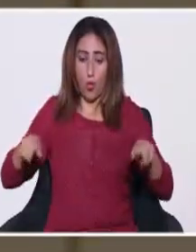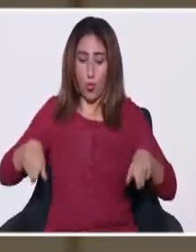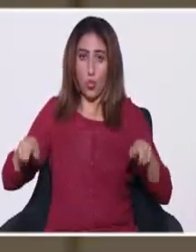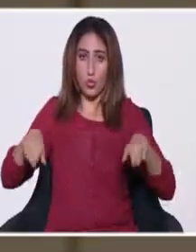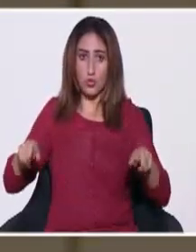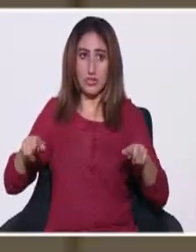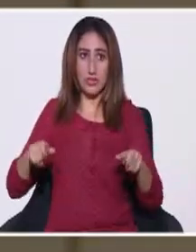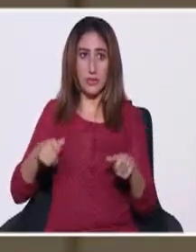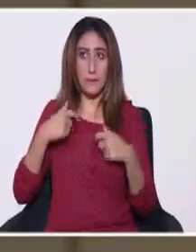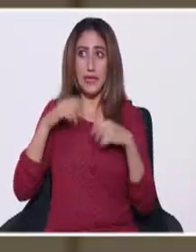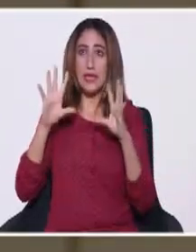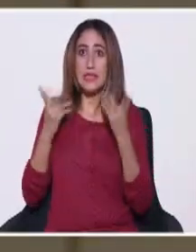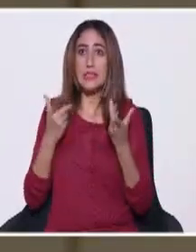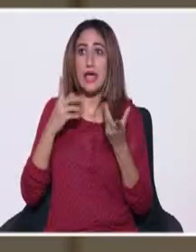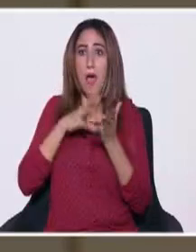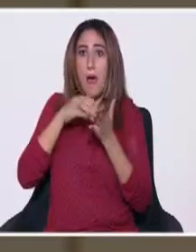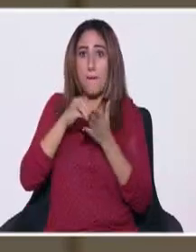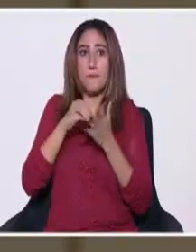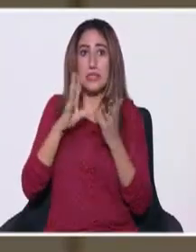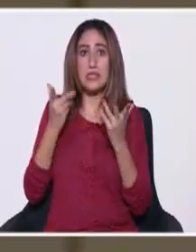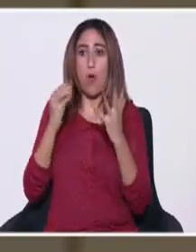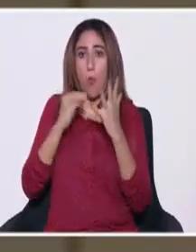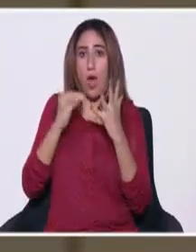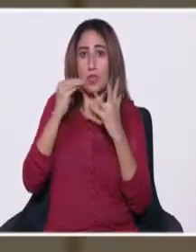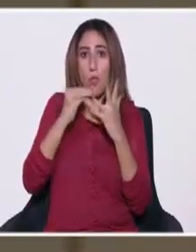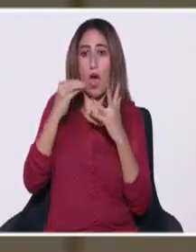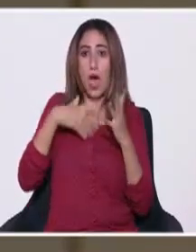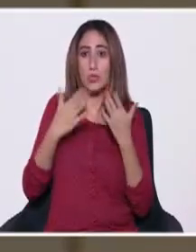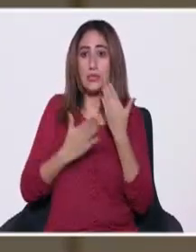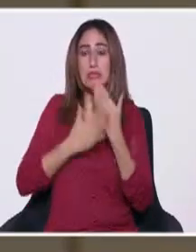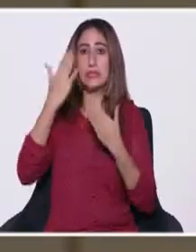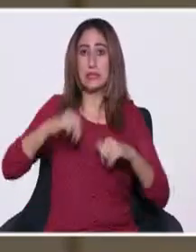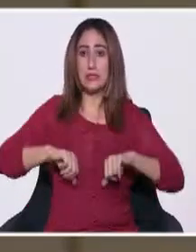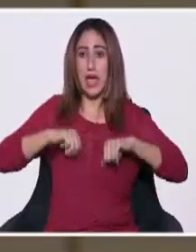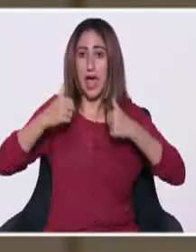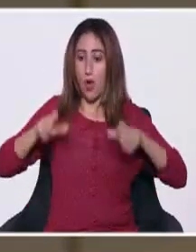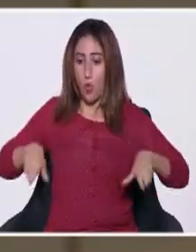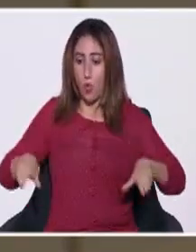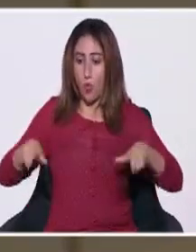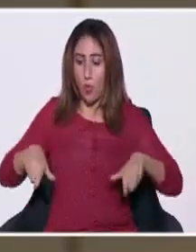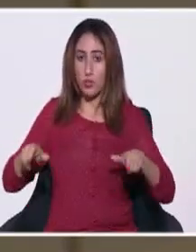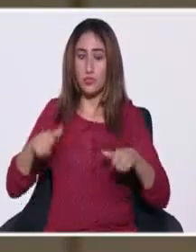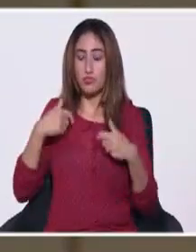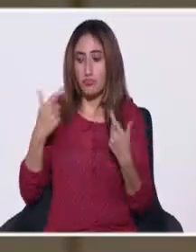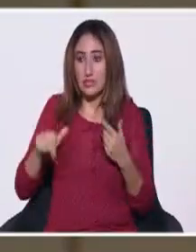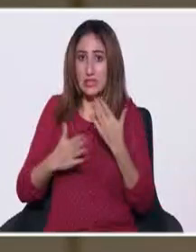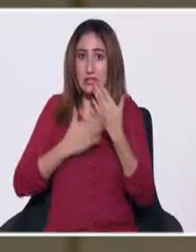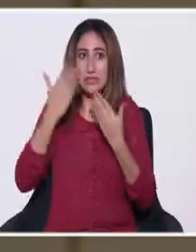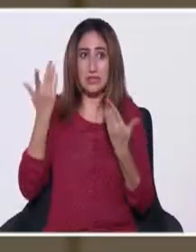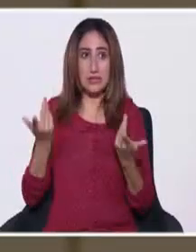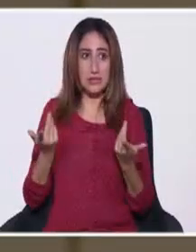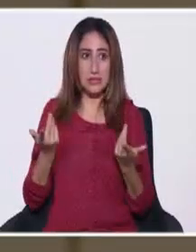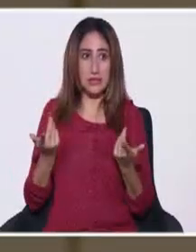كل حاجه ازاي ابدا تاهيل حياتي بشكل جديد على كرسي متحرك، ده اثر فيا انه مفيش حاجه